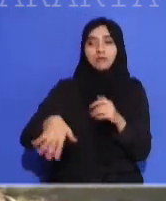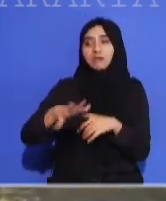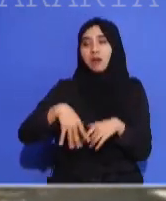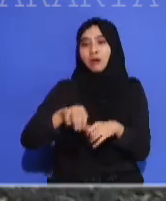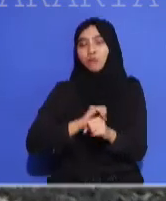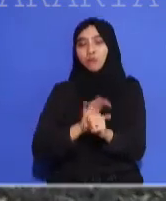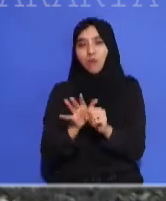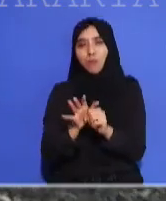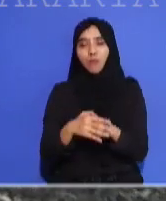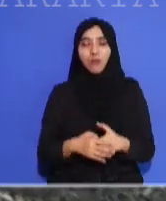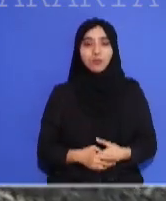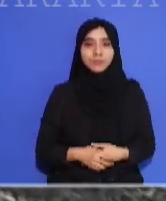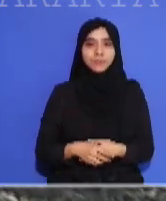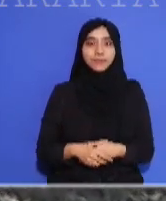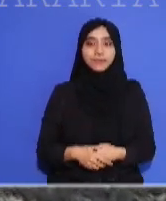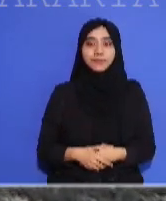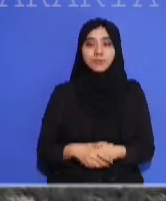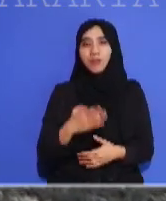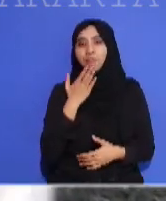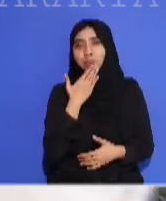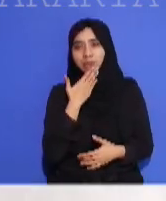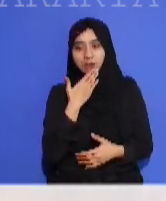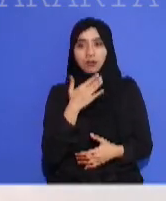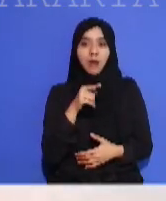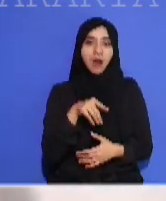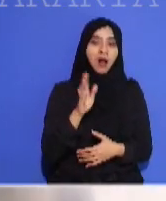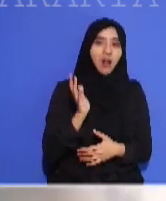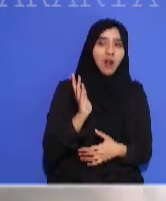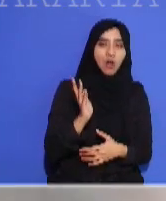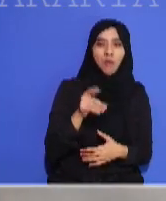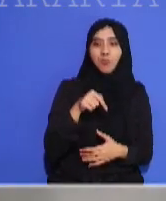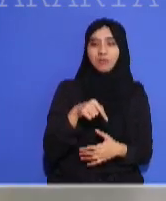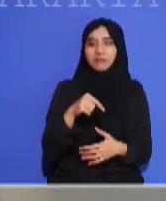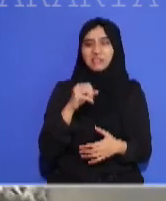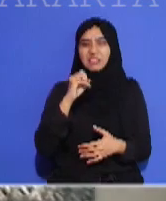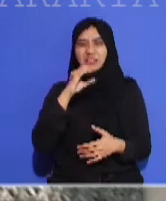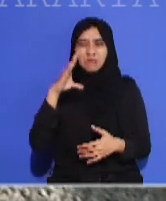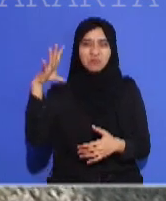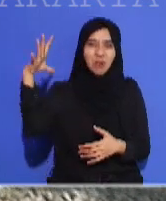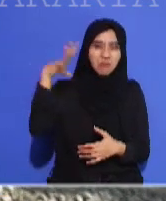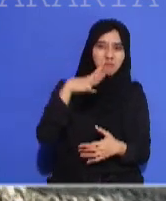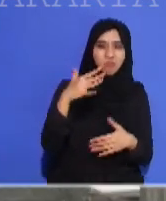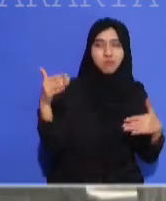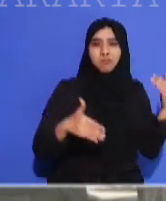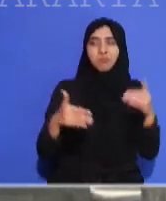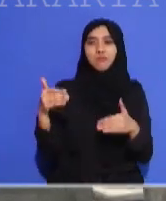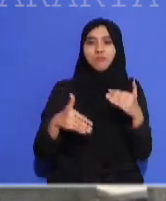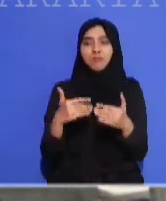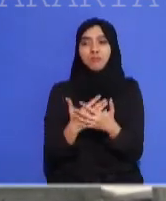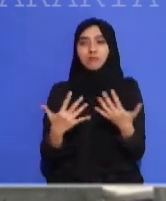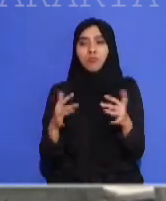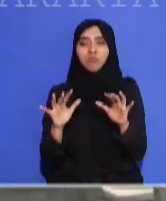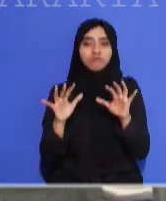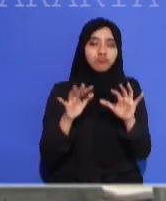Progo. Ing dinten-dinten tinamtu mliginipun wanci sonten papan menika rame dipun datengi dening warga masyarakat. Kejawi sami